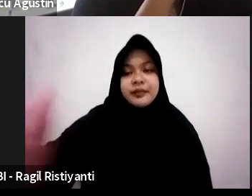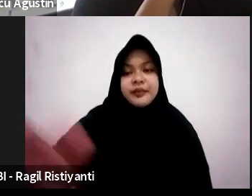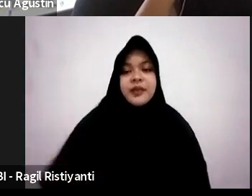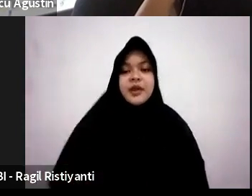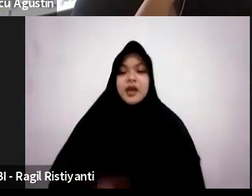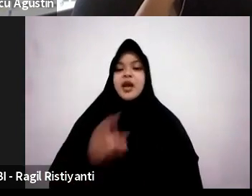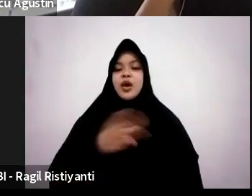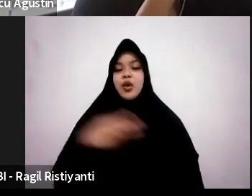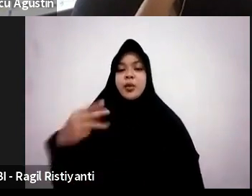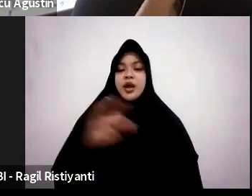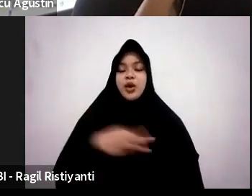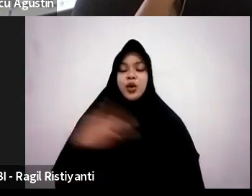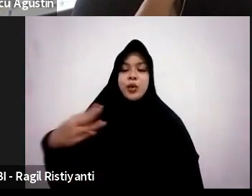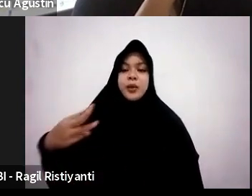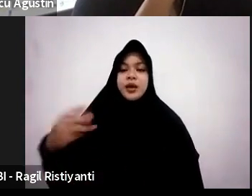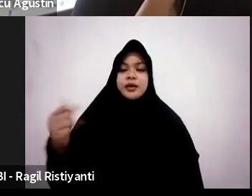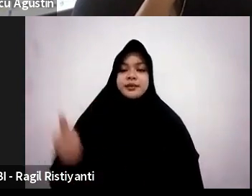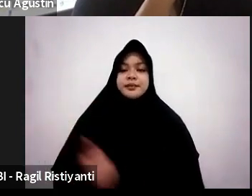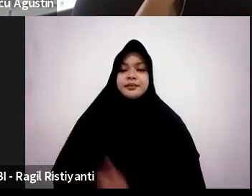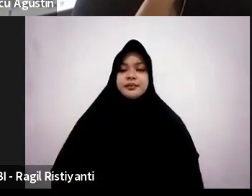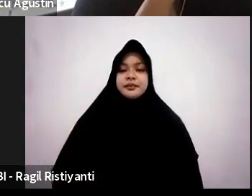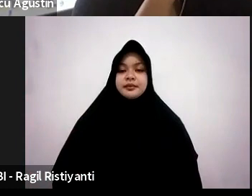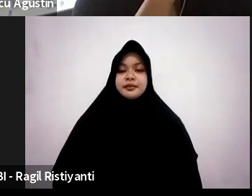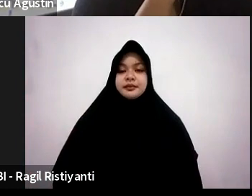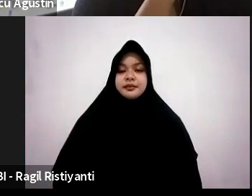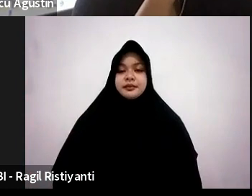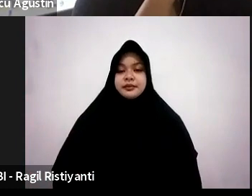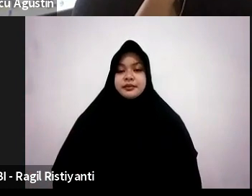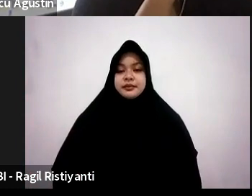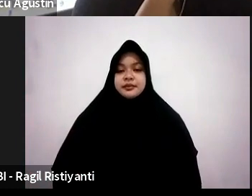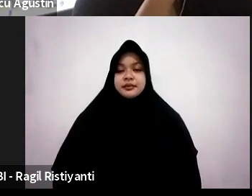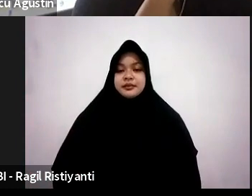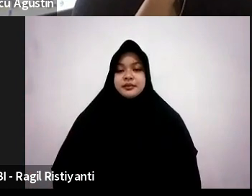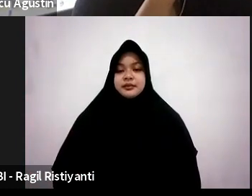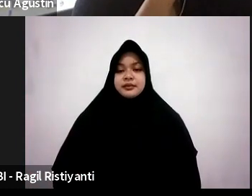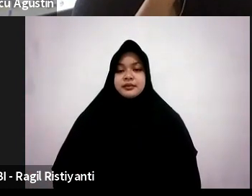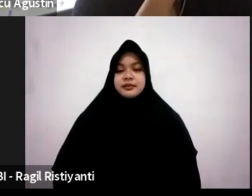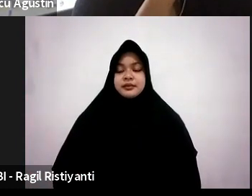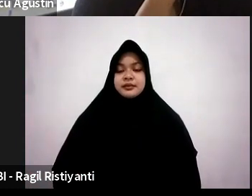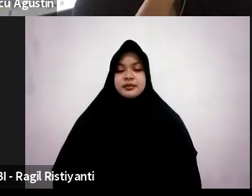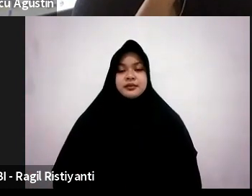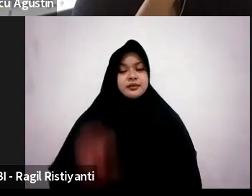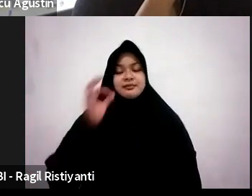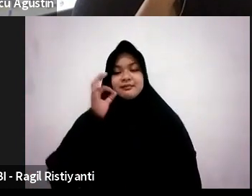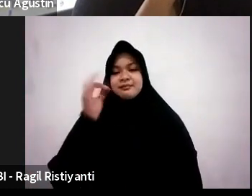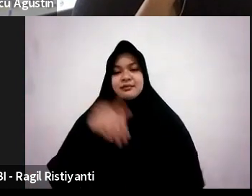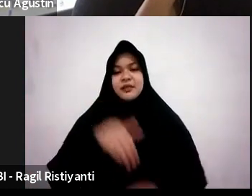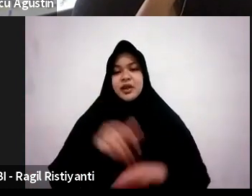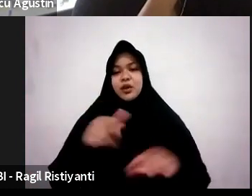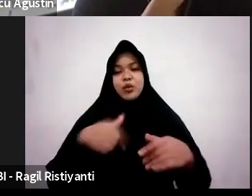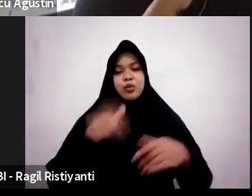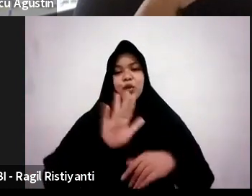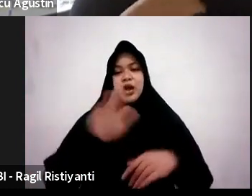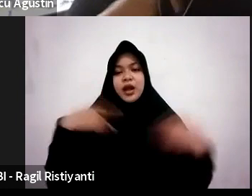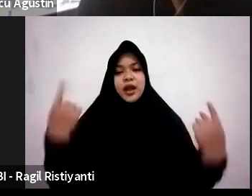menyatakan tinggi aku sakit buat anu bisa dibuat seperti itu bukan kita kalau mungkin saya